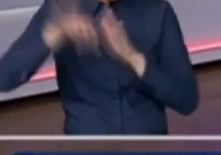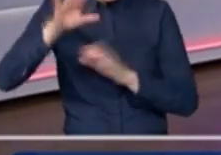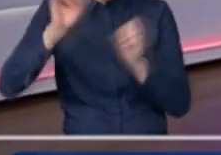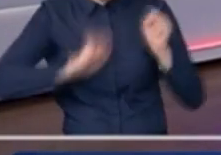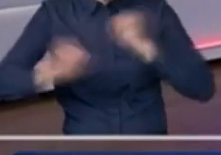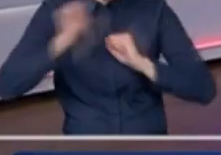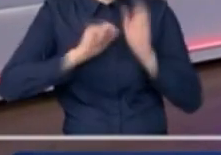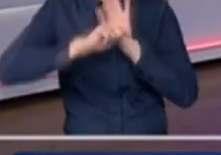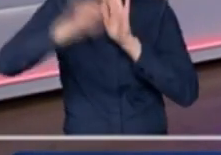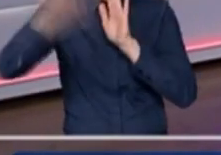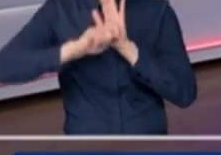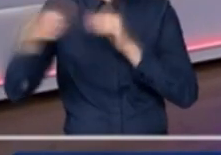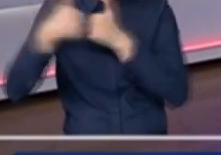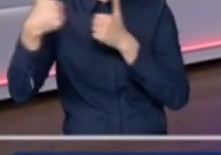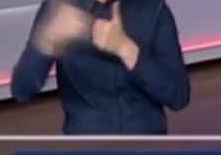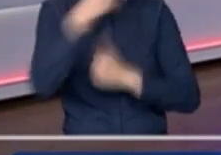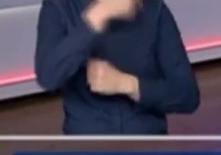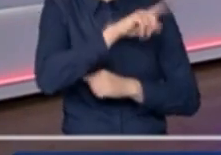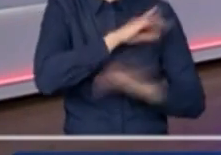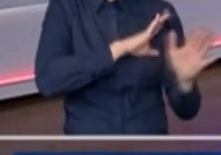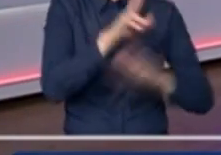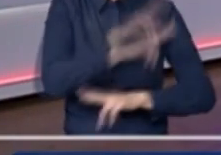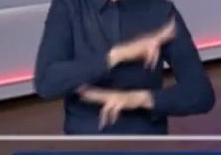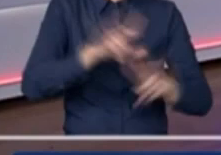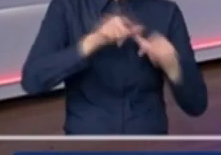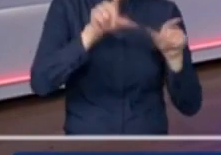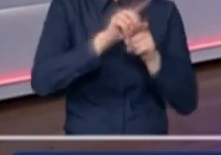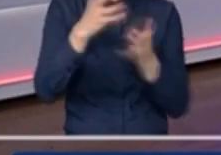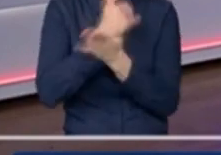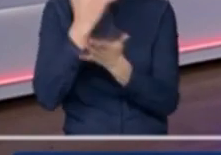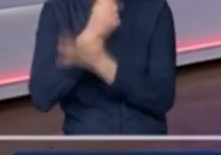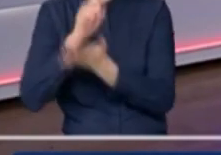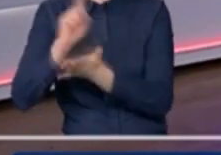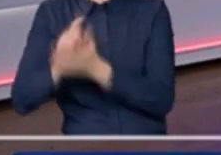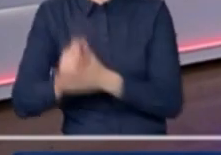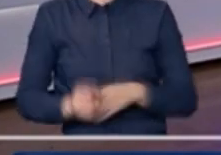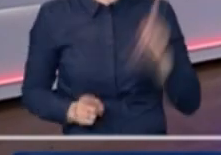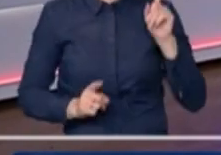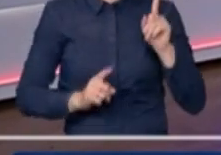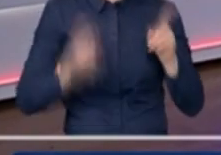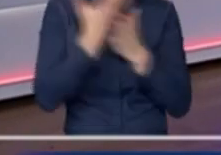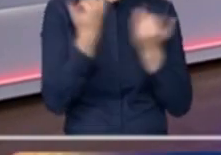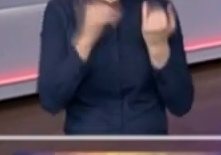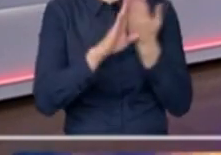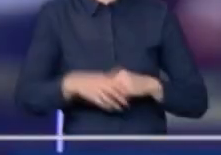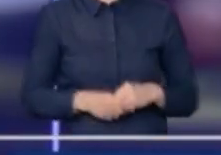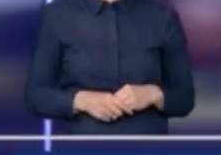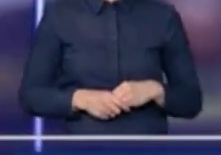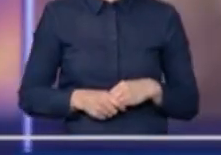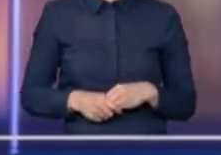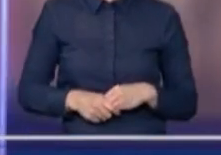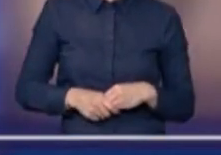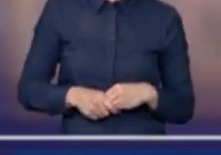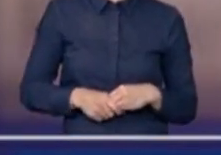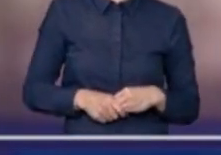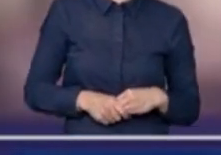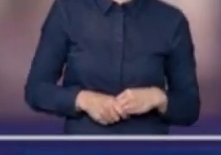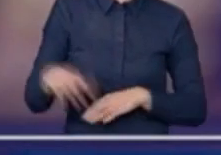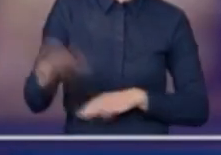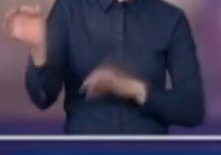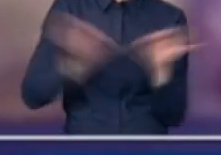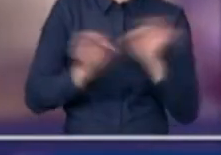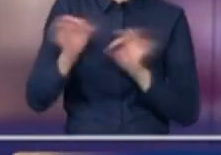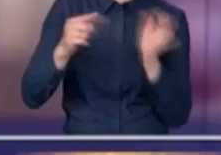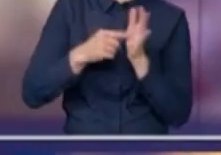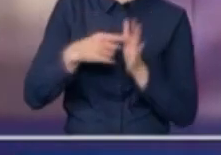wyjeżdżają na mecze, to one dbają o rodziny, ale także odnoszą sukcesy. Tylko już poza boiskiem. Historia młodej